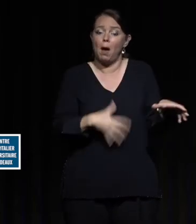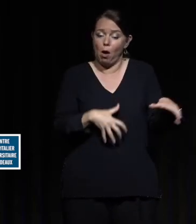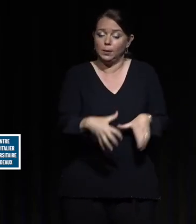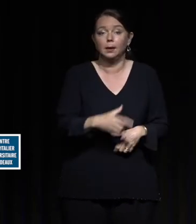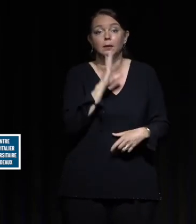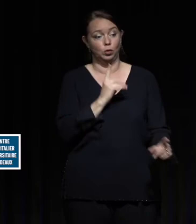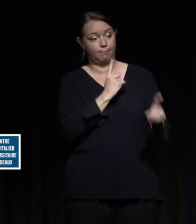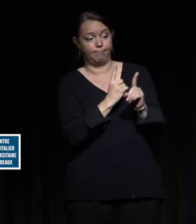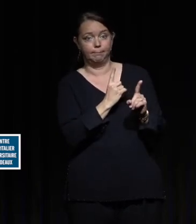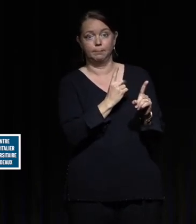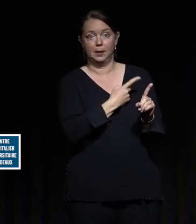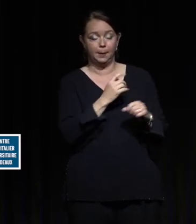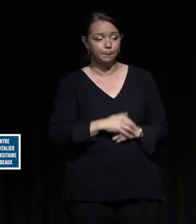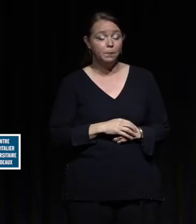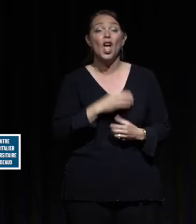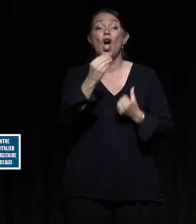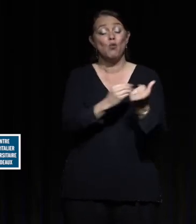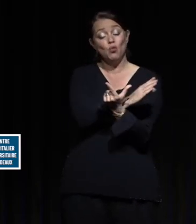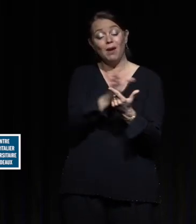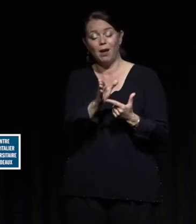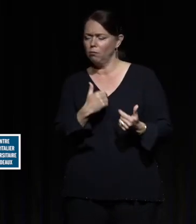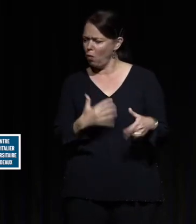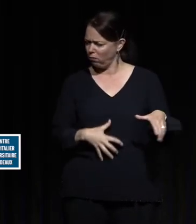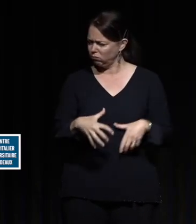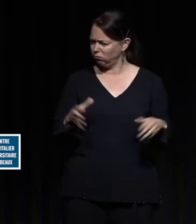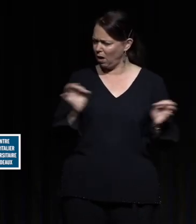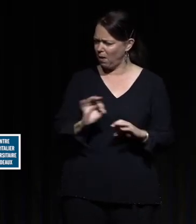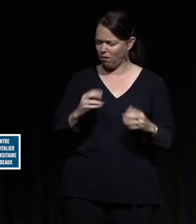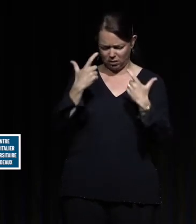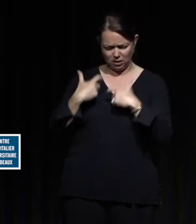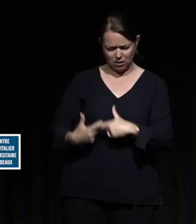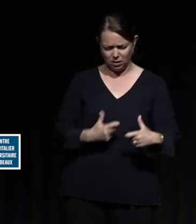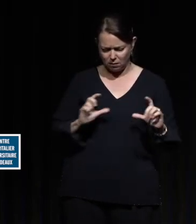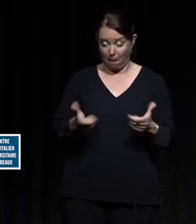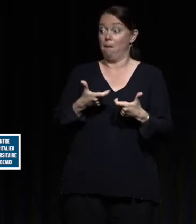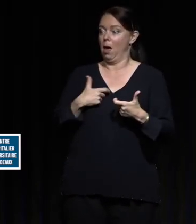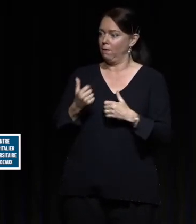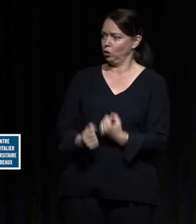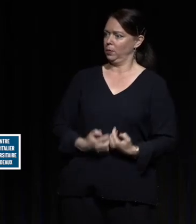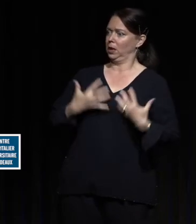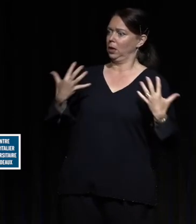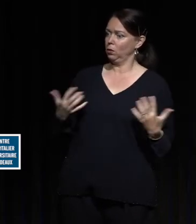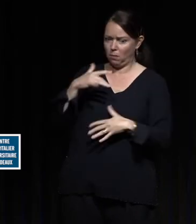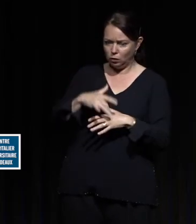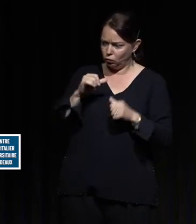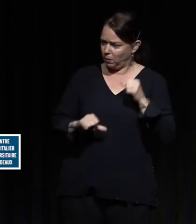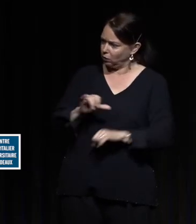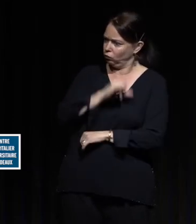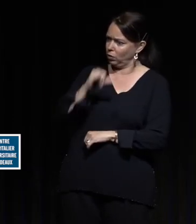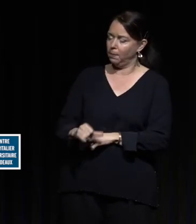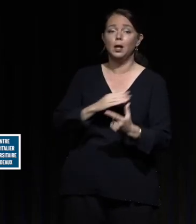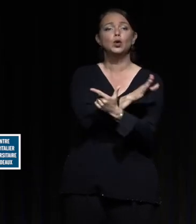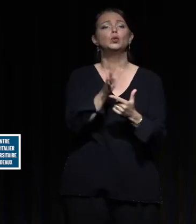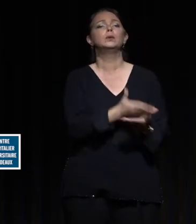pour ça. Soit, puisque je ne suis pas enceinte, on me fait des examens, on me trouve de l'endométriose, et je n'ai jamais été opérée. Vous voyez,